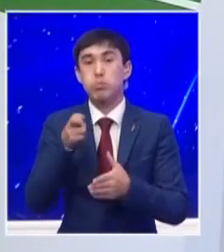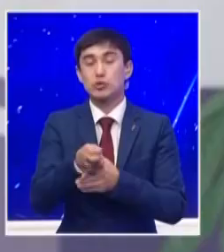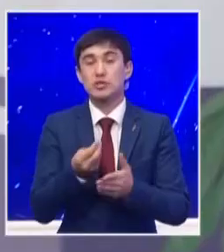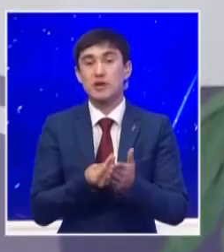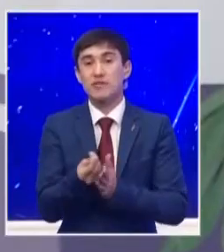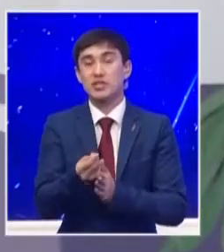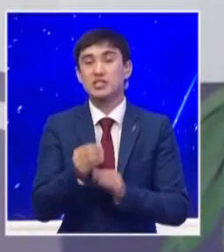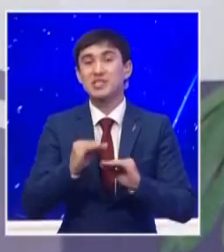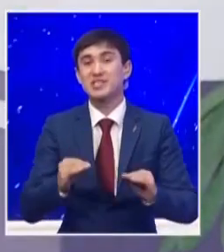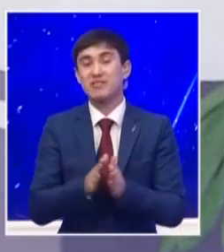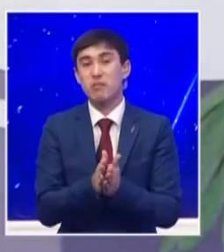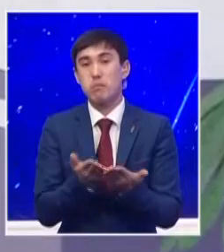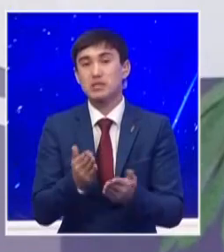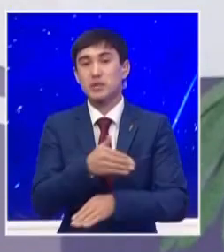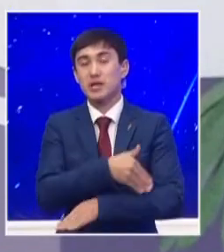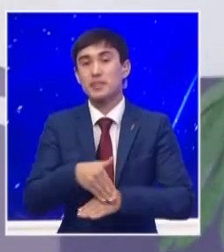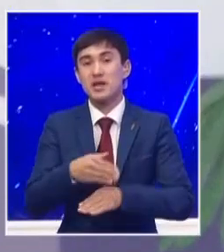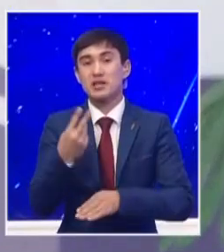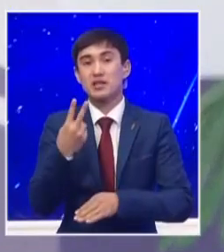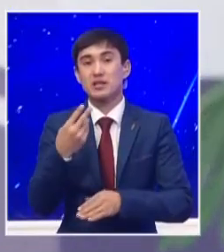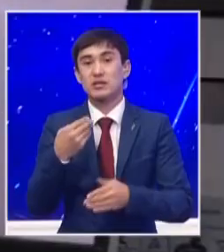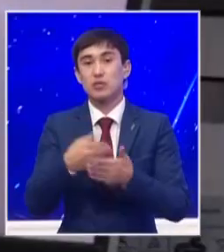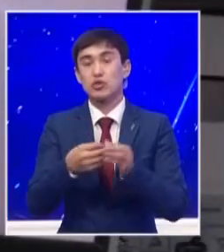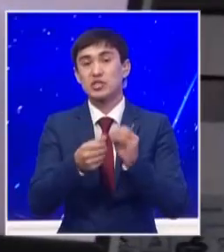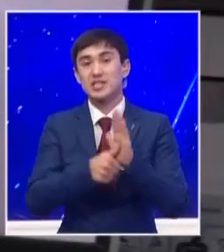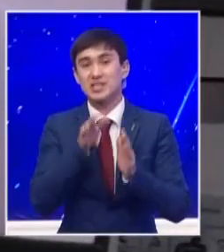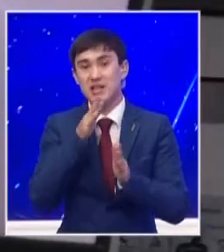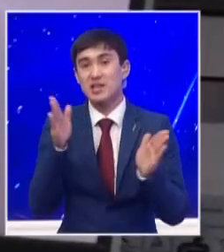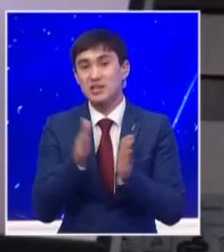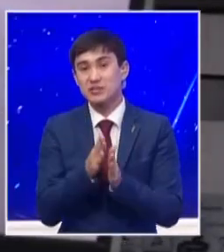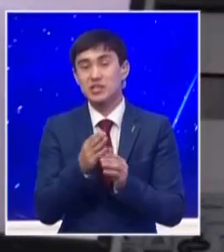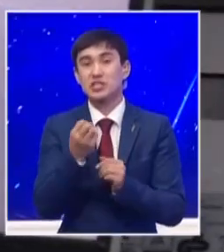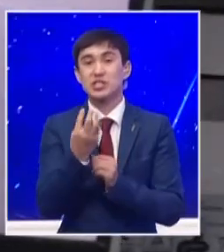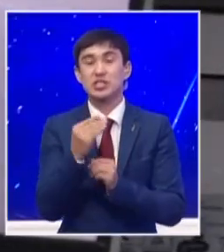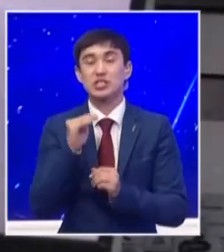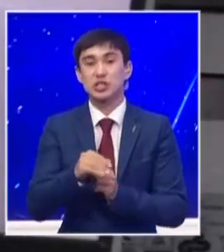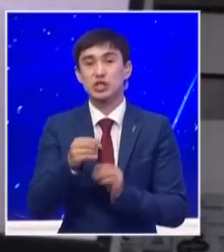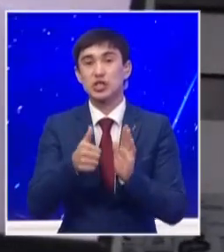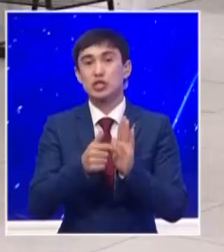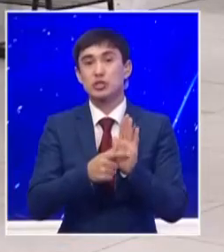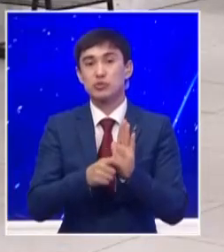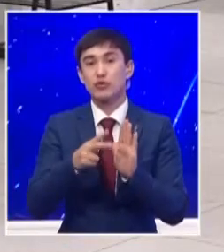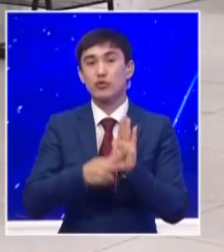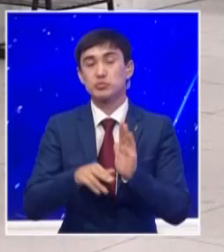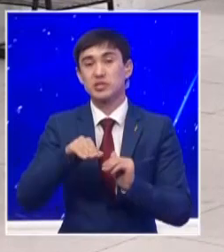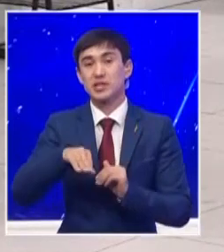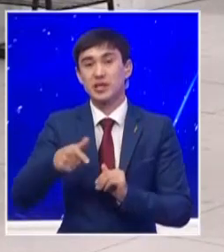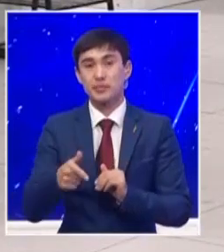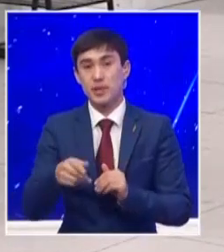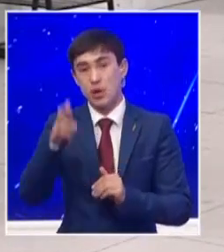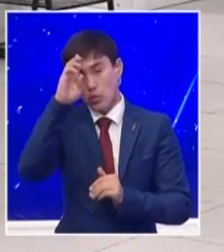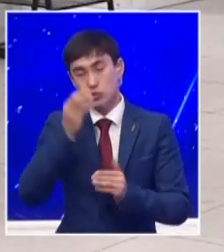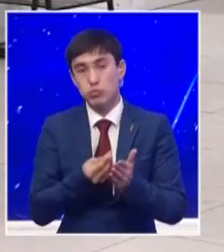выдачу детского паспорта до 16 лет в два раза уменьшилась и составила 14.76 тенге также государственная